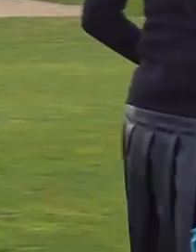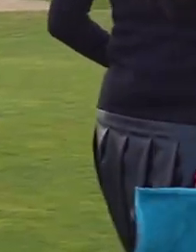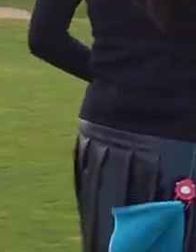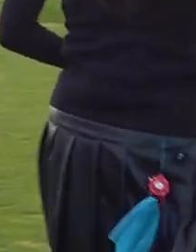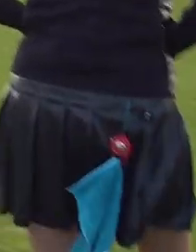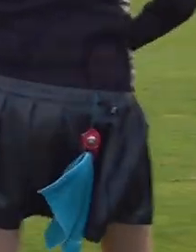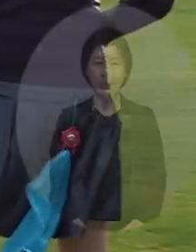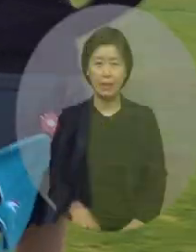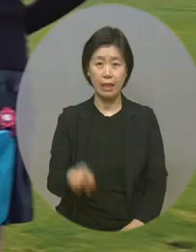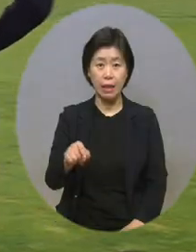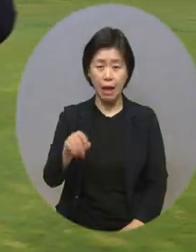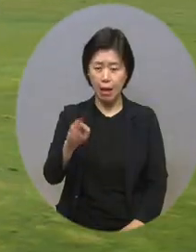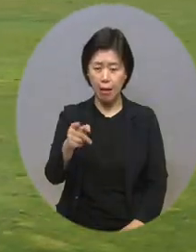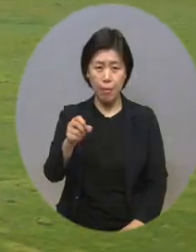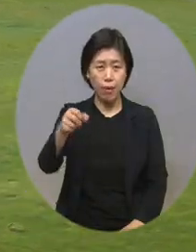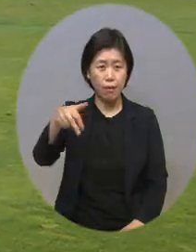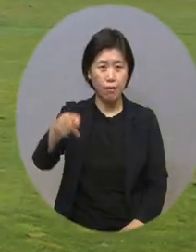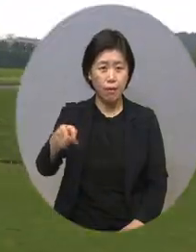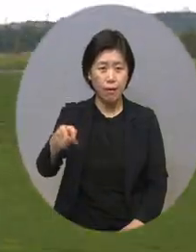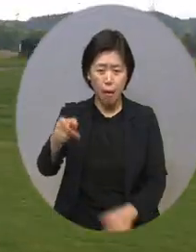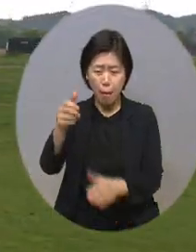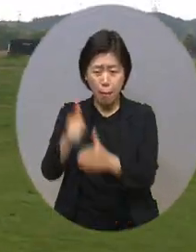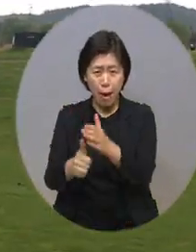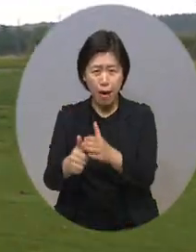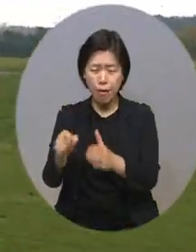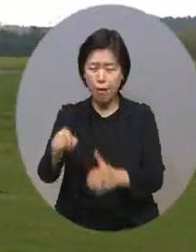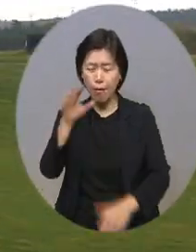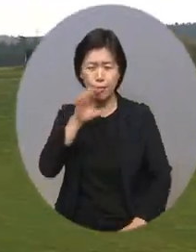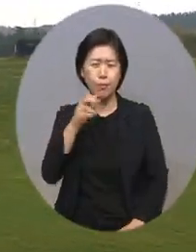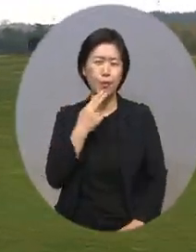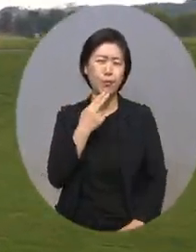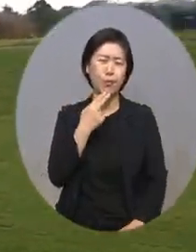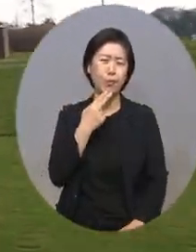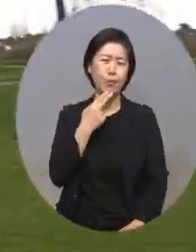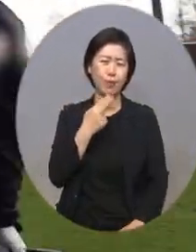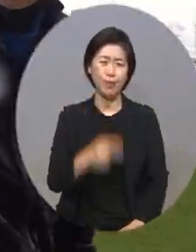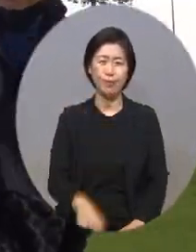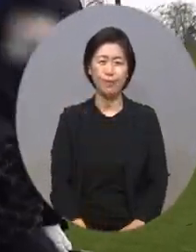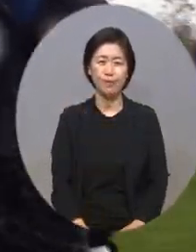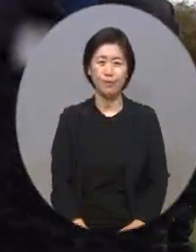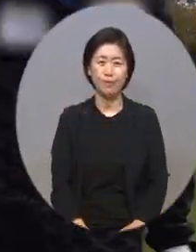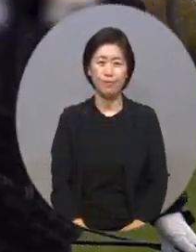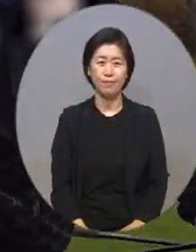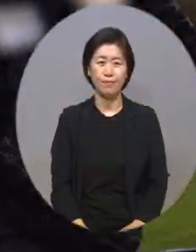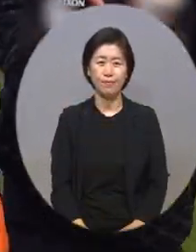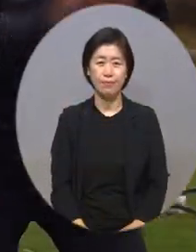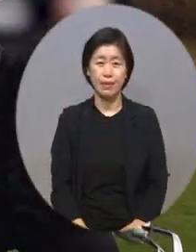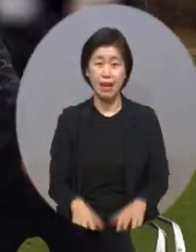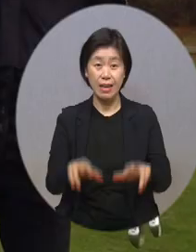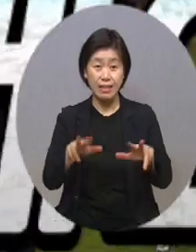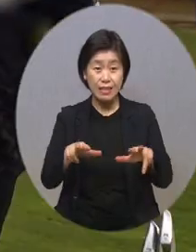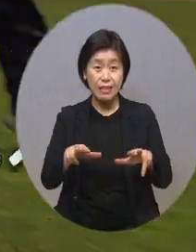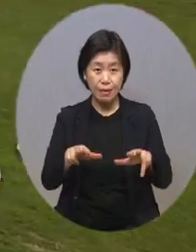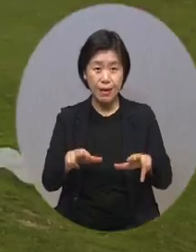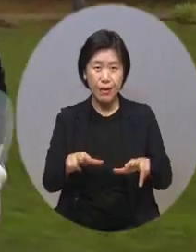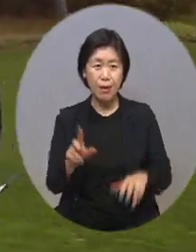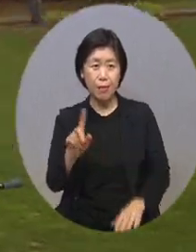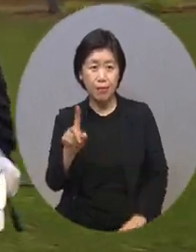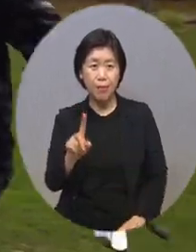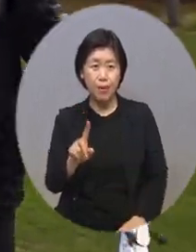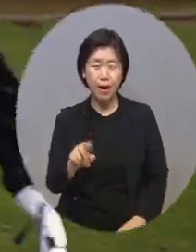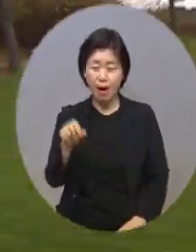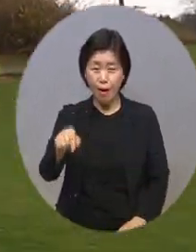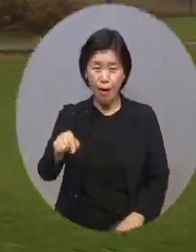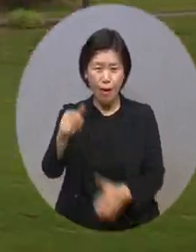연습 안 하는데 벙커 안 빠뜨려. 이게 바로 지금 진지한 거. 호잉기 버전. 벙커 빠졌어요. 우랑리 해변으로 조개구이